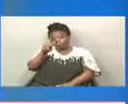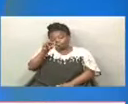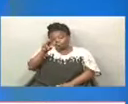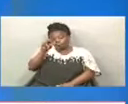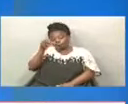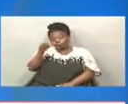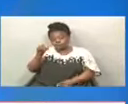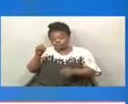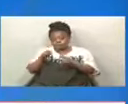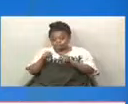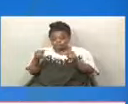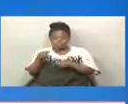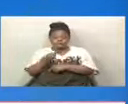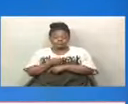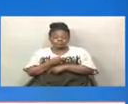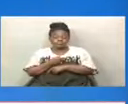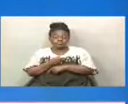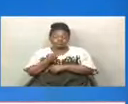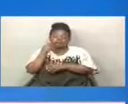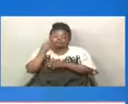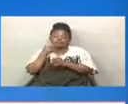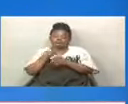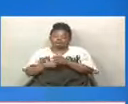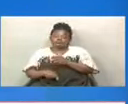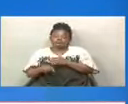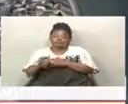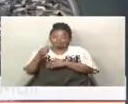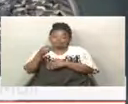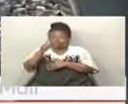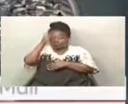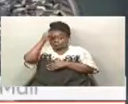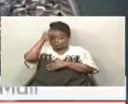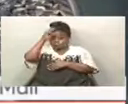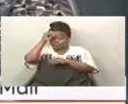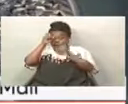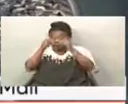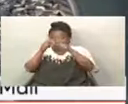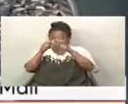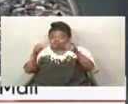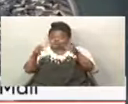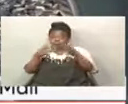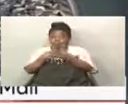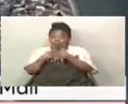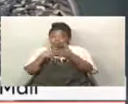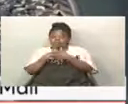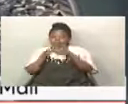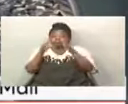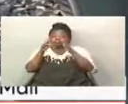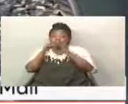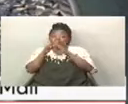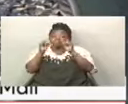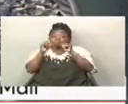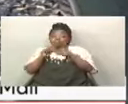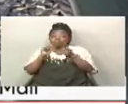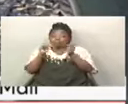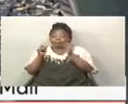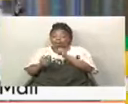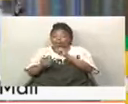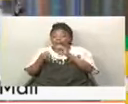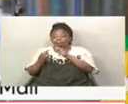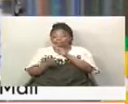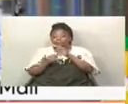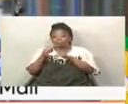Lero tusonze na sunflower. Nyanzi agamba bubero omuyiya. Neweta ndikira waka kuliri waka. Chisobulira dalo kuchuse mbe